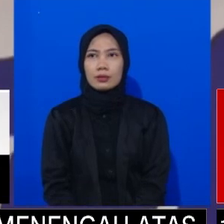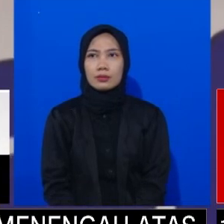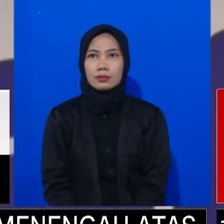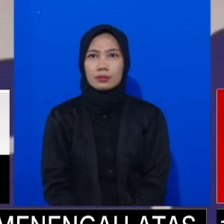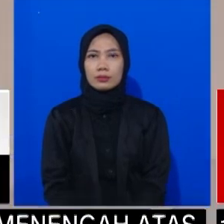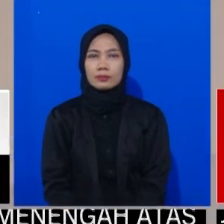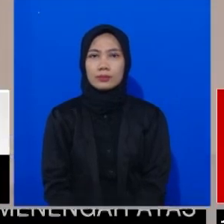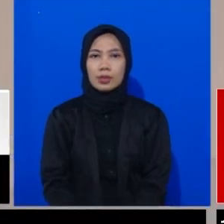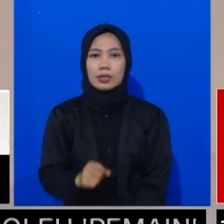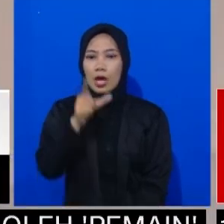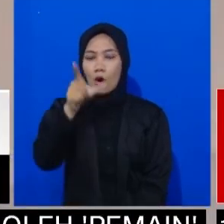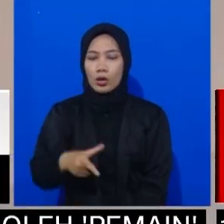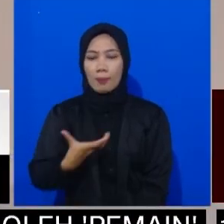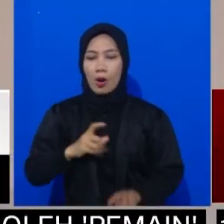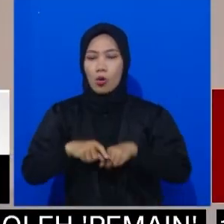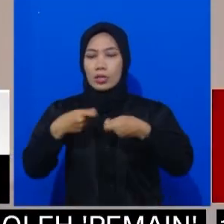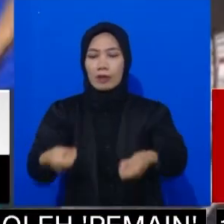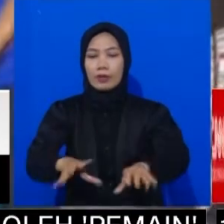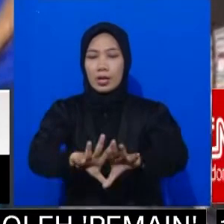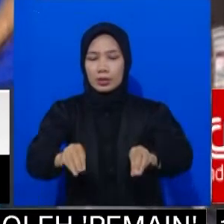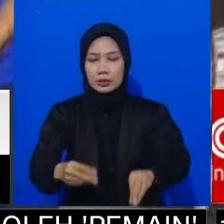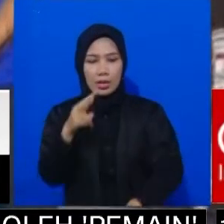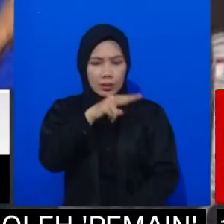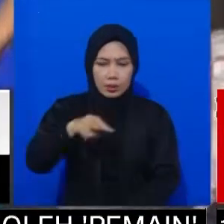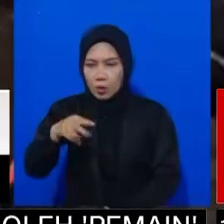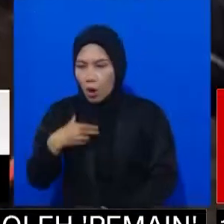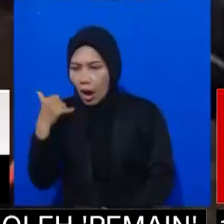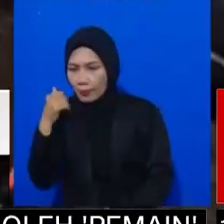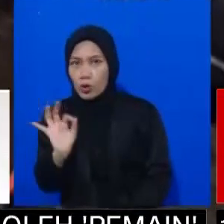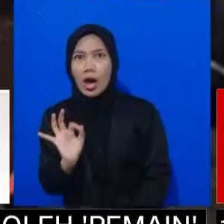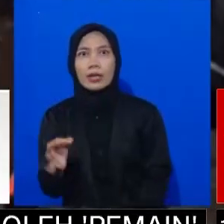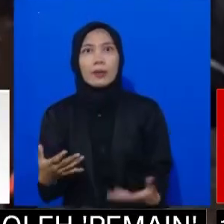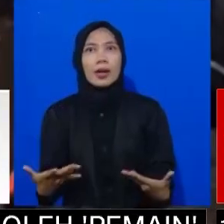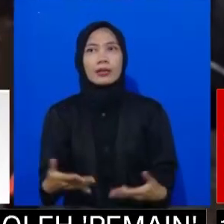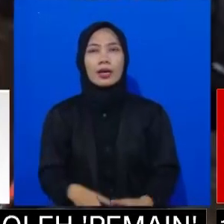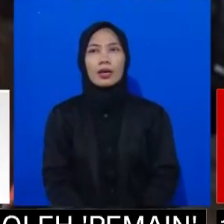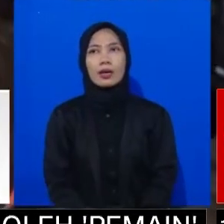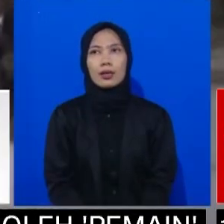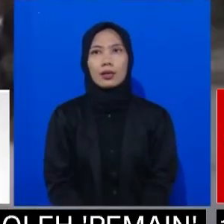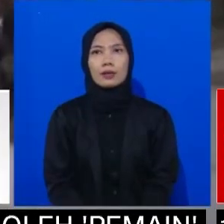hendak melamar pekerjaan di toko tersebut. Tim Liputan, CNN Indonesia.